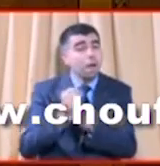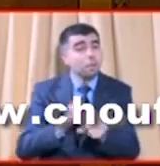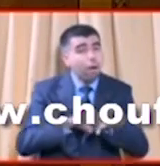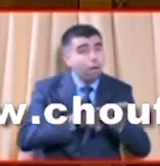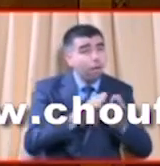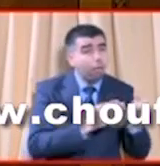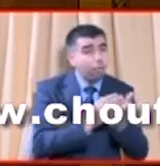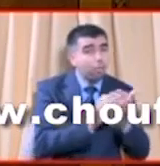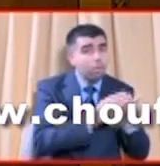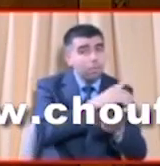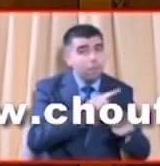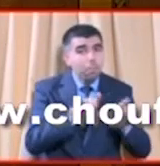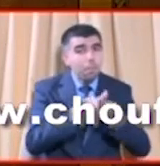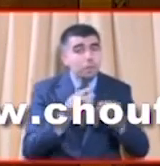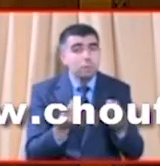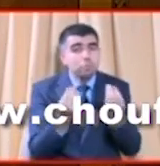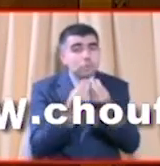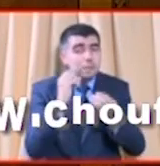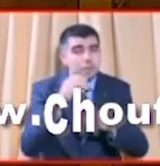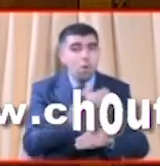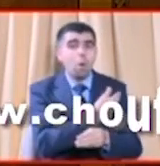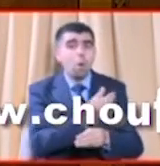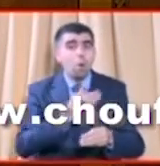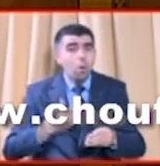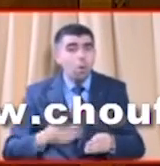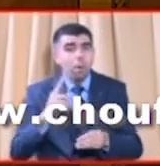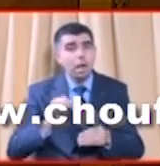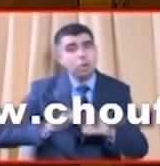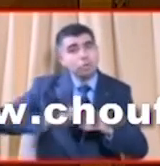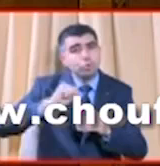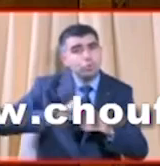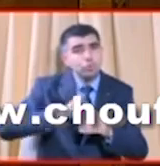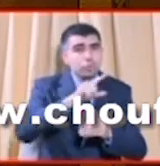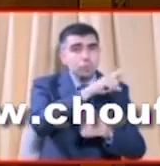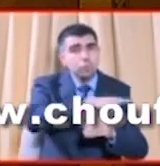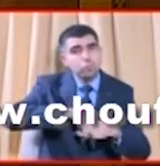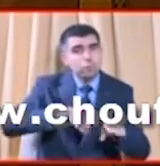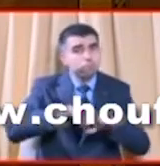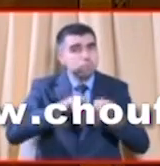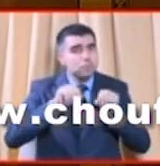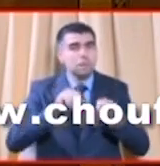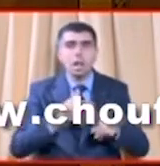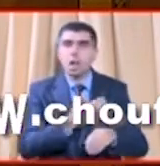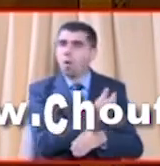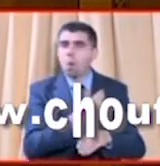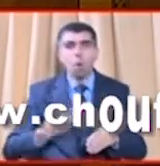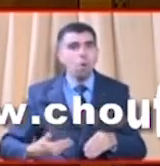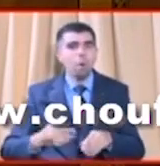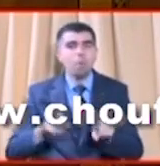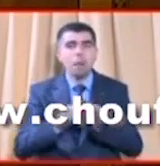أن يقحم حكومته في نجاحات هي بريئة منها، براءة الذئب من دم